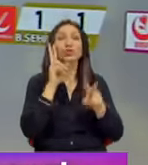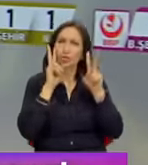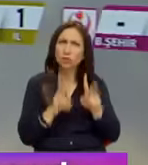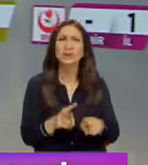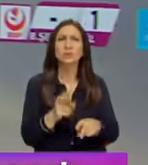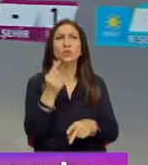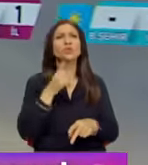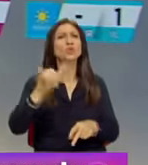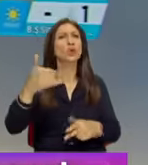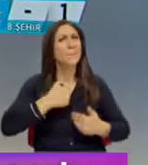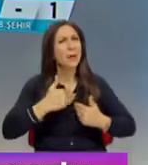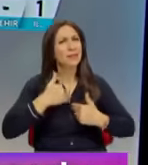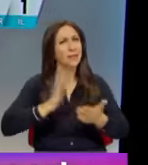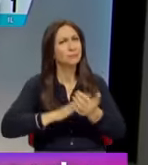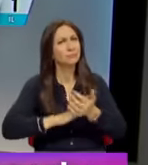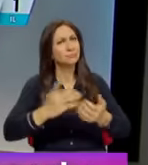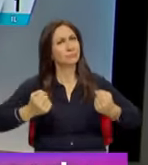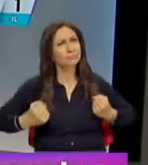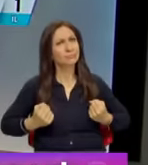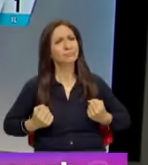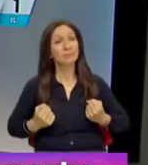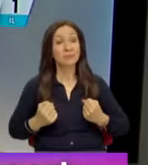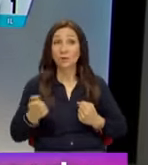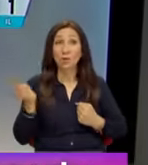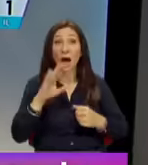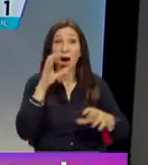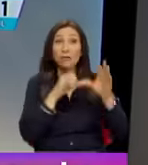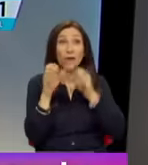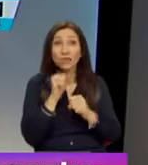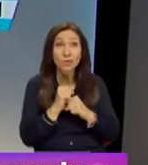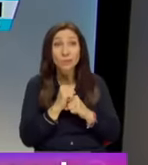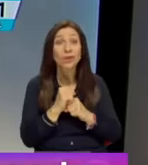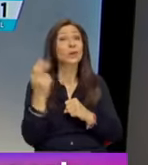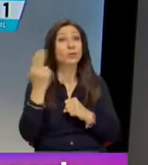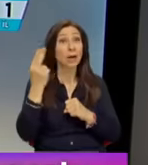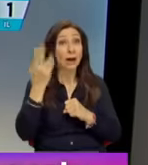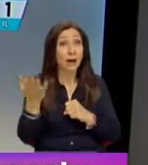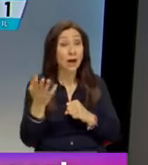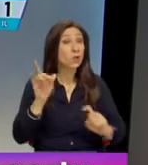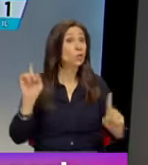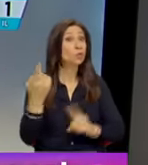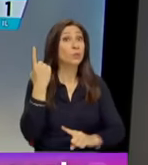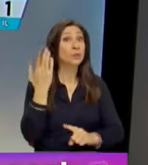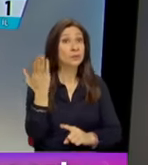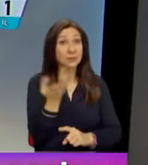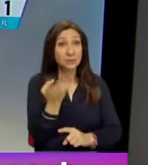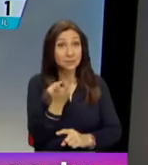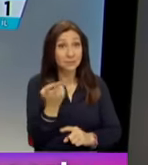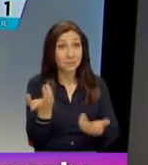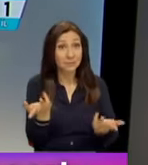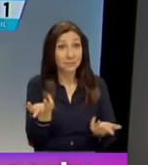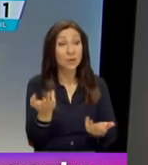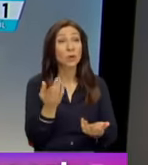Göreceksiniz, Uşağı alacağız demişti. Sonra Afyon, Karahisar, Kütahya sürpriz yapan şehirler